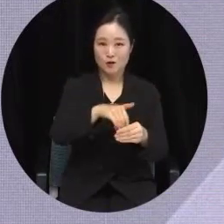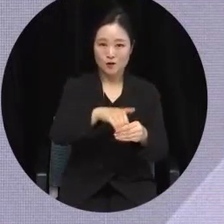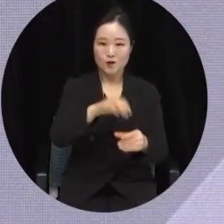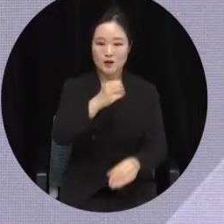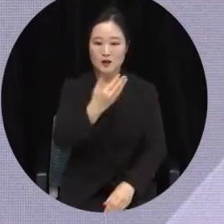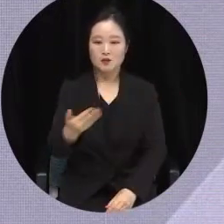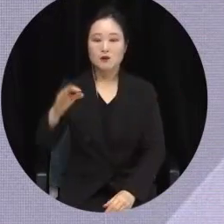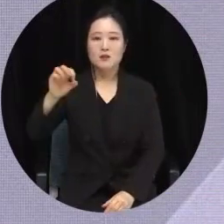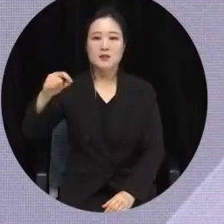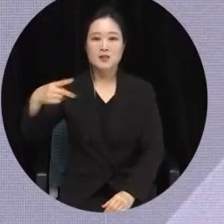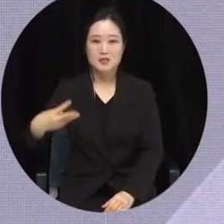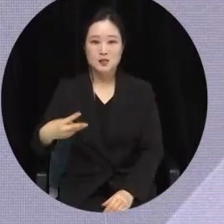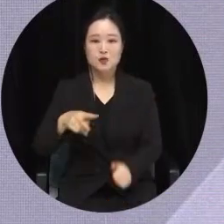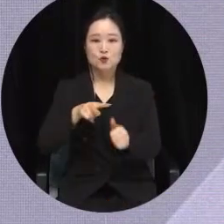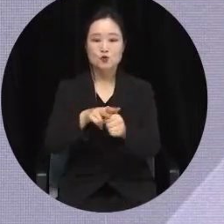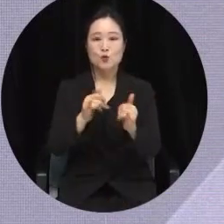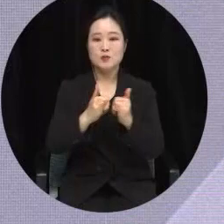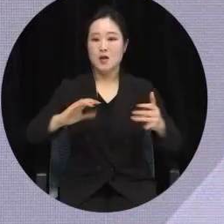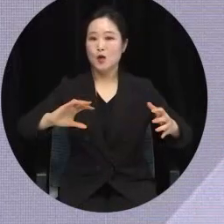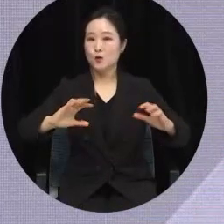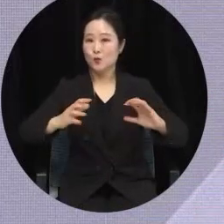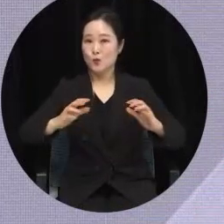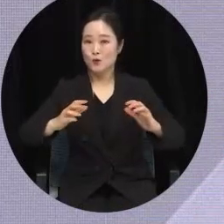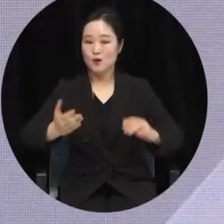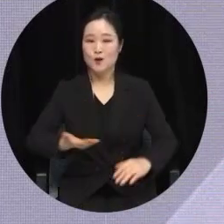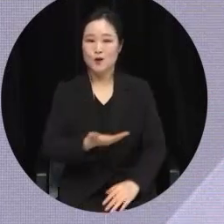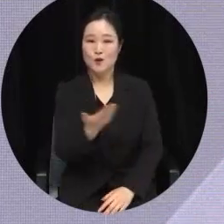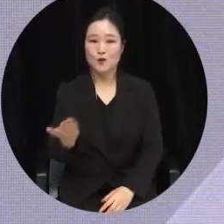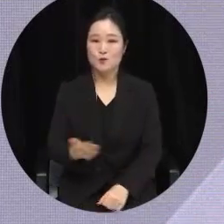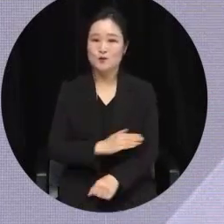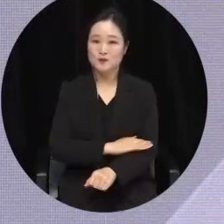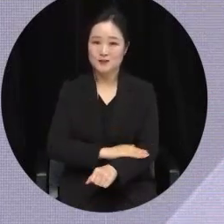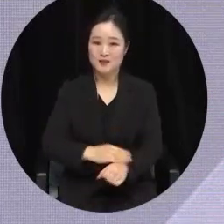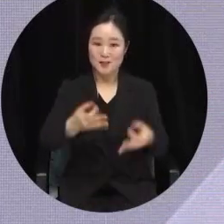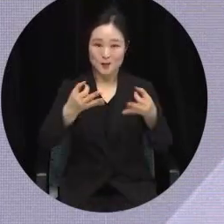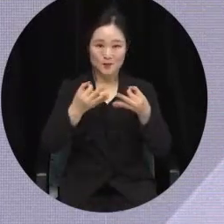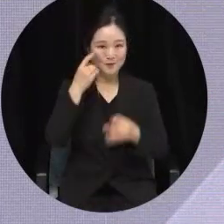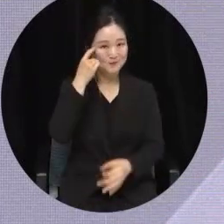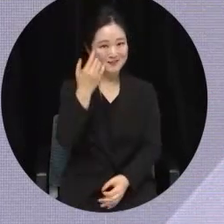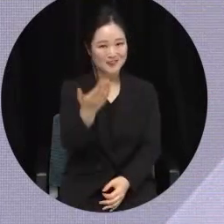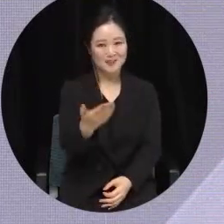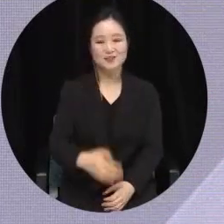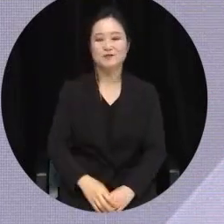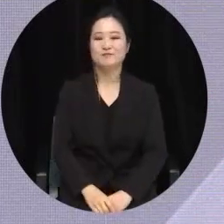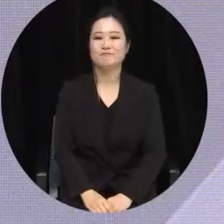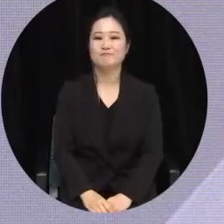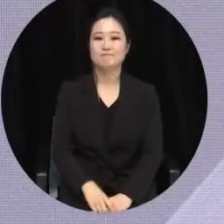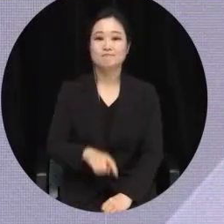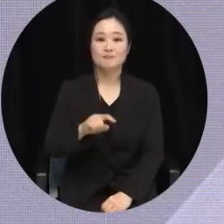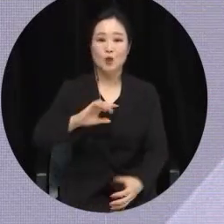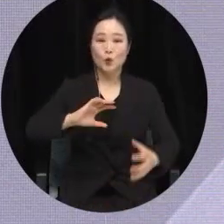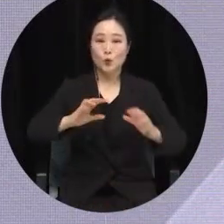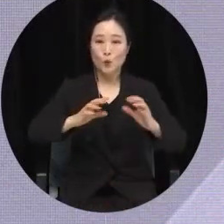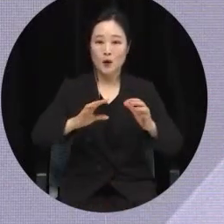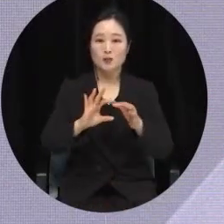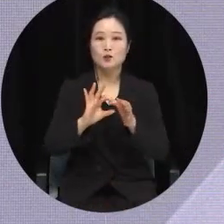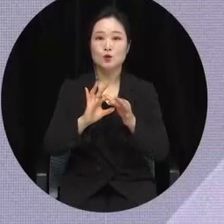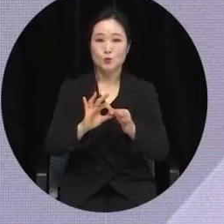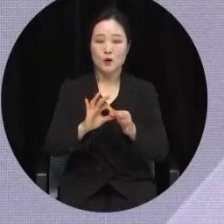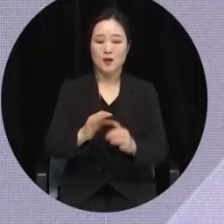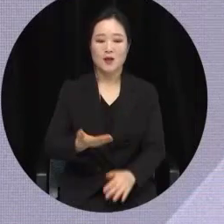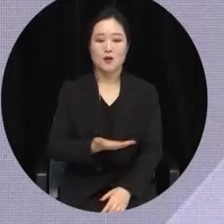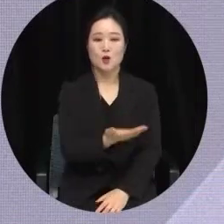토론회, 시청자 여러분 어떻게 보셨습니까? 이 토론회가 여러분이